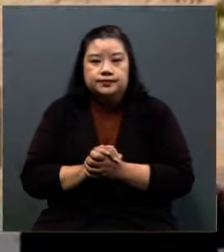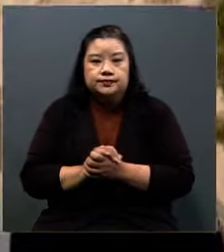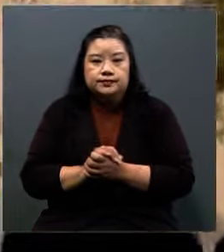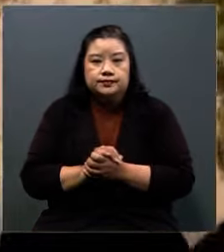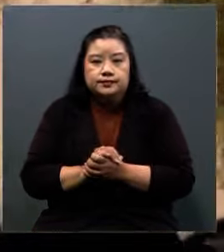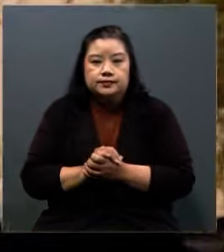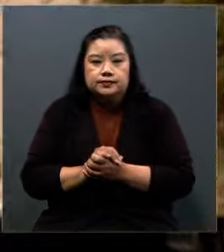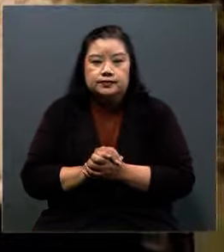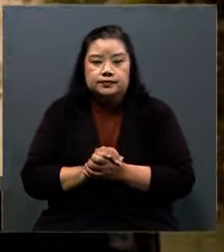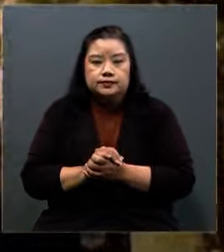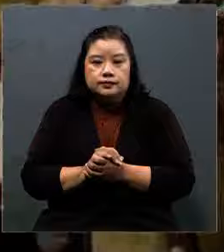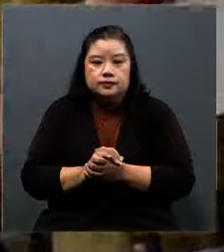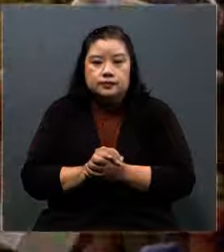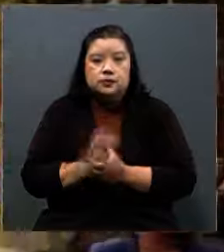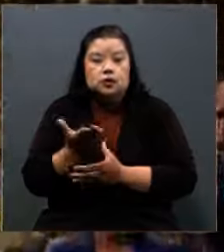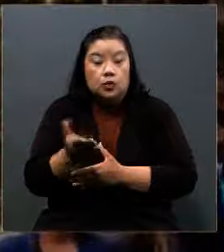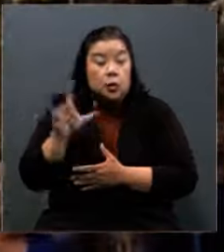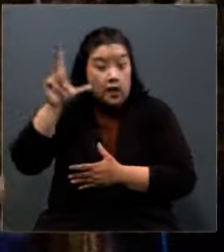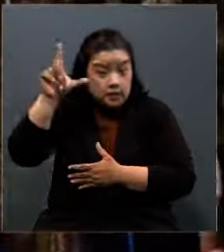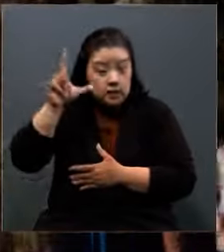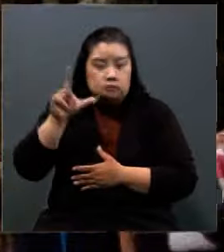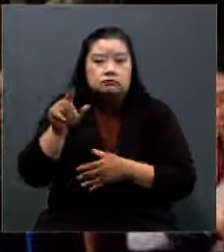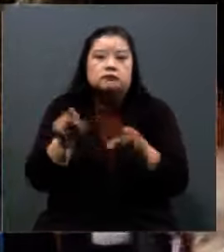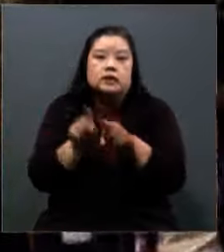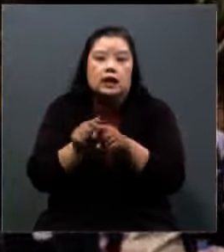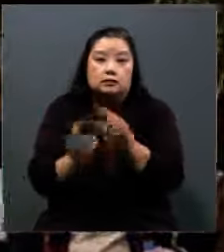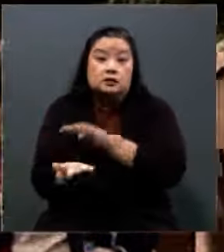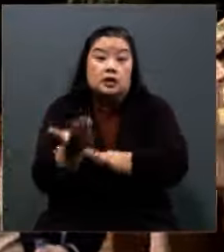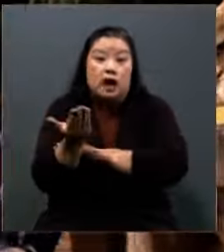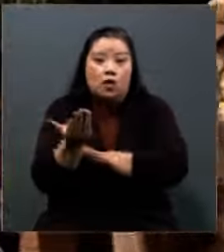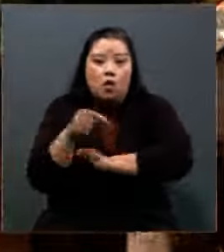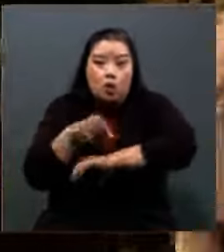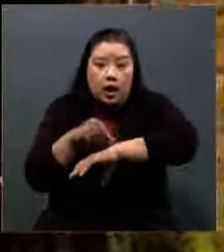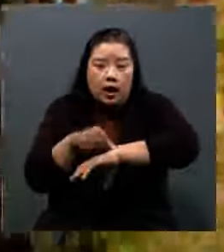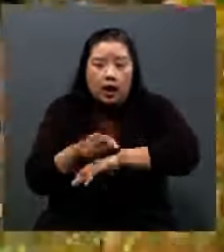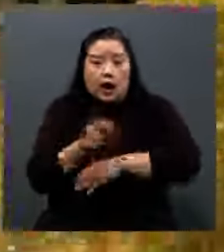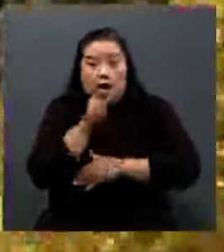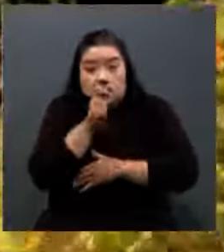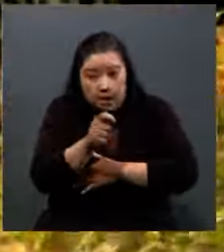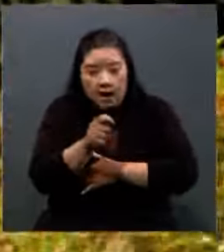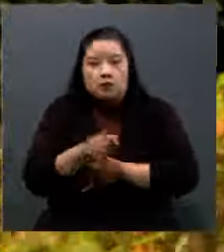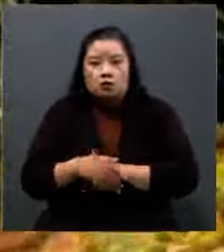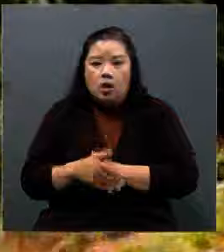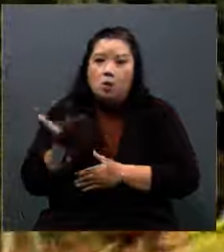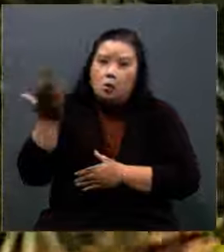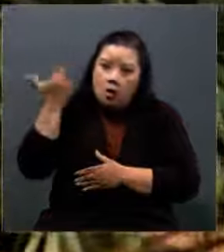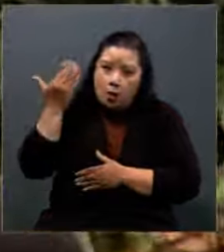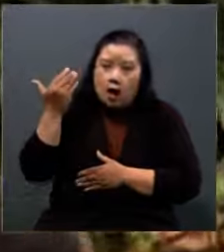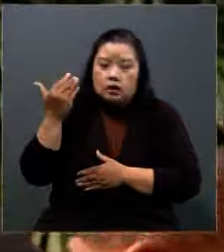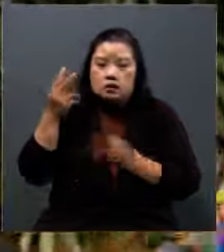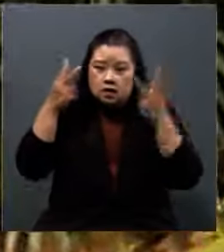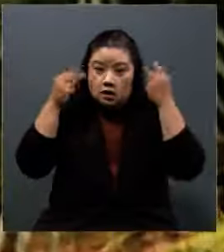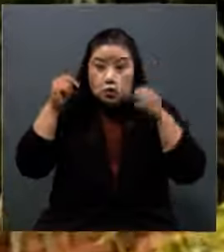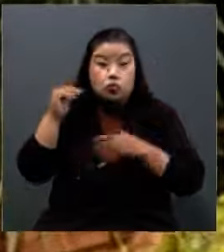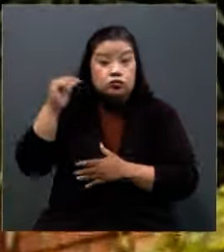ซึ่งก็ไปสอดคล้องกับที่ทางคุณทักษิณให้สัมภาษณ์เมื่อเช้านะครับบอกว่าเมื่อคืนนะครับนายกรัฐมนตรีหมายถึงว่าคุณ